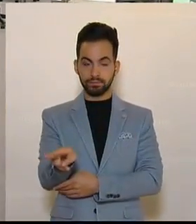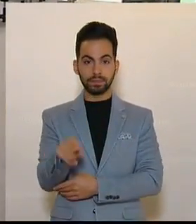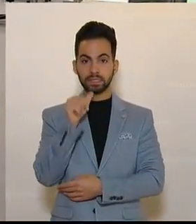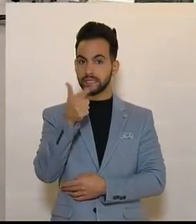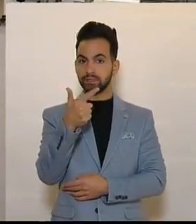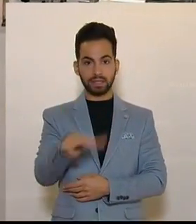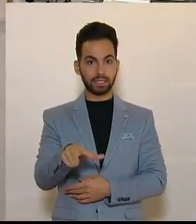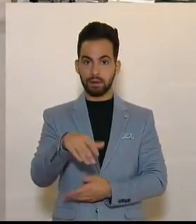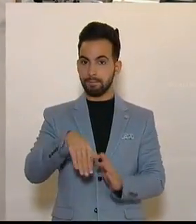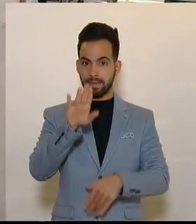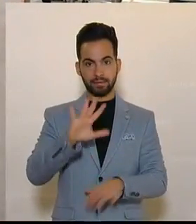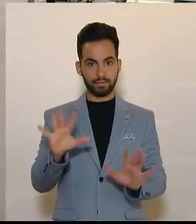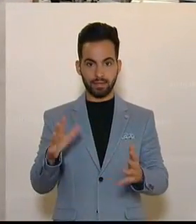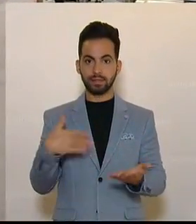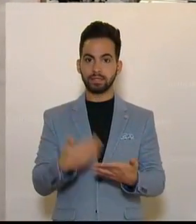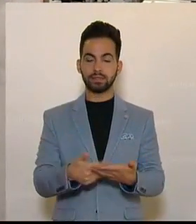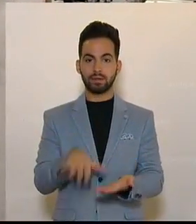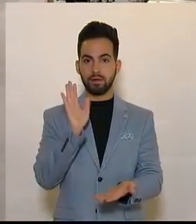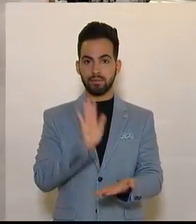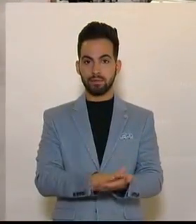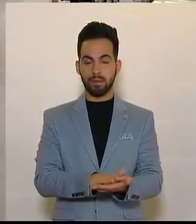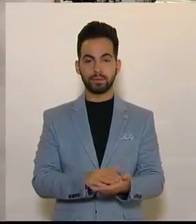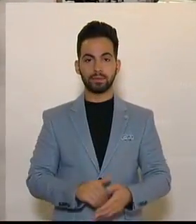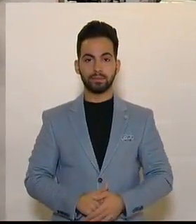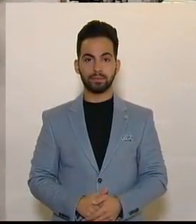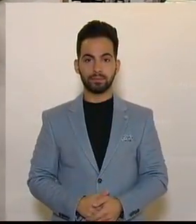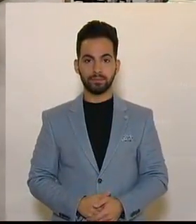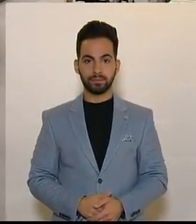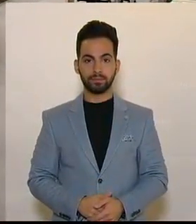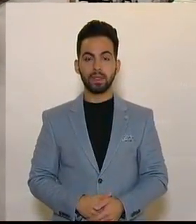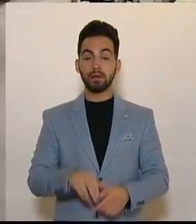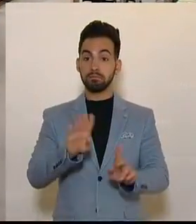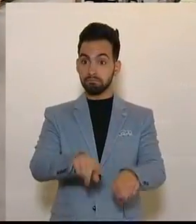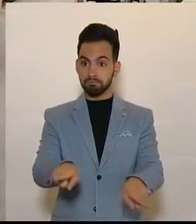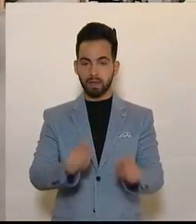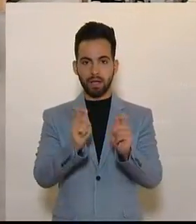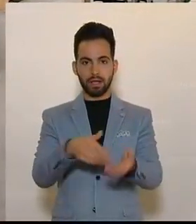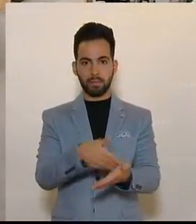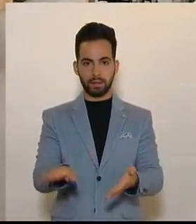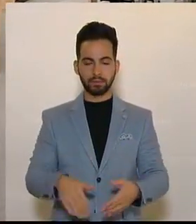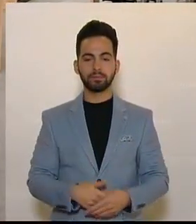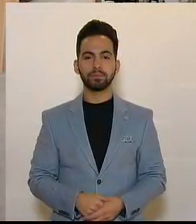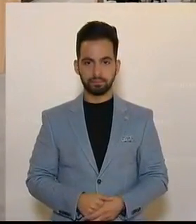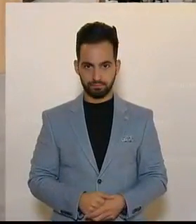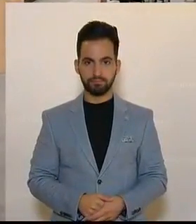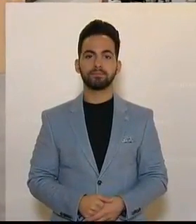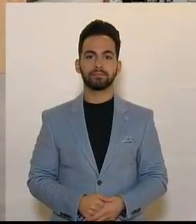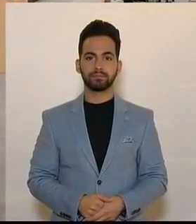die Zweidrittelmehrheit. Daher ist er abgelehnt, der Antrag, und auf der Tagesordnung